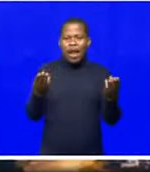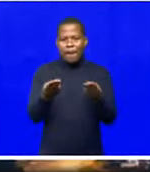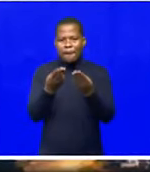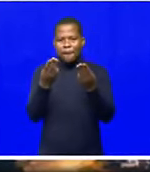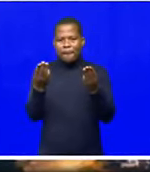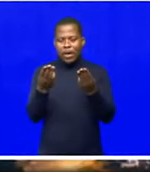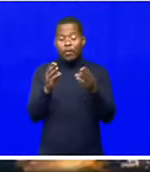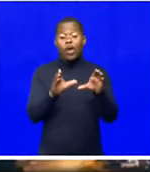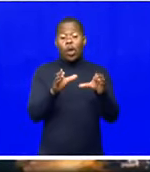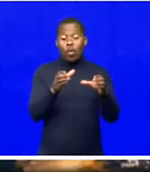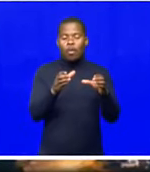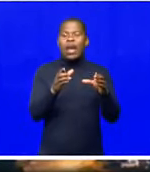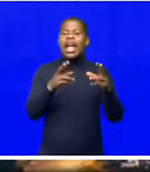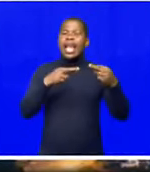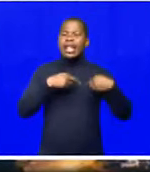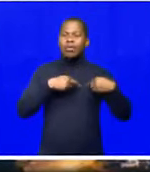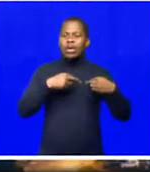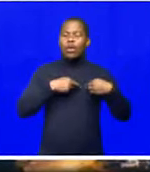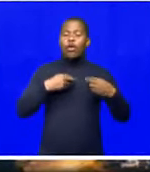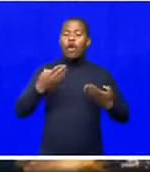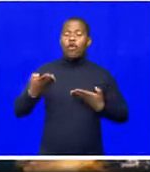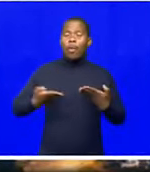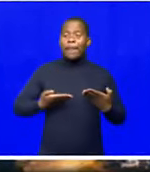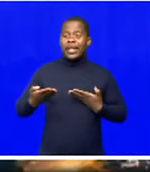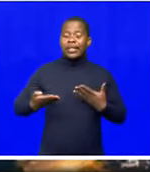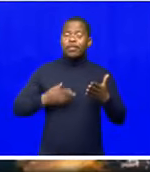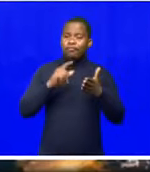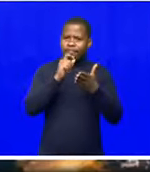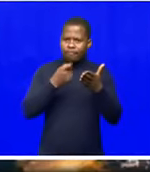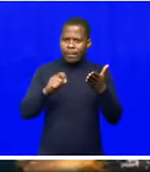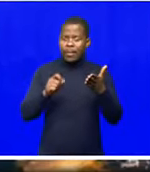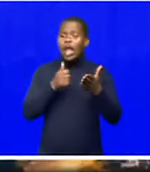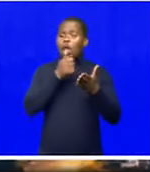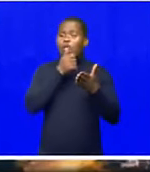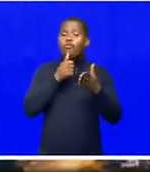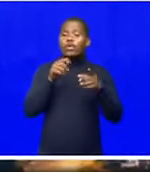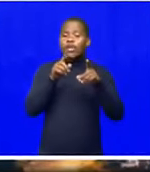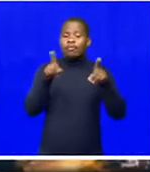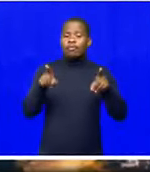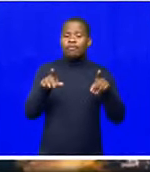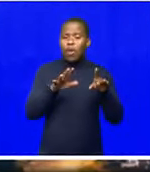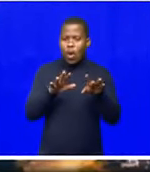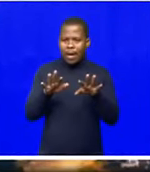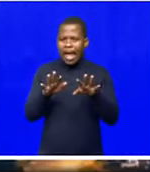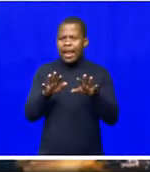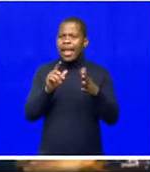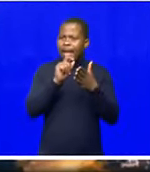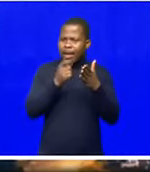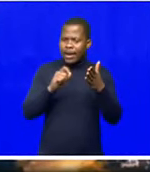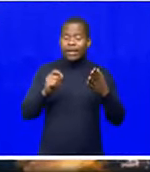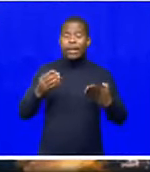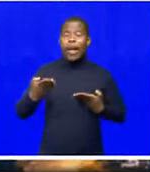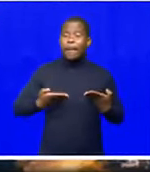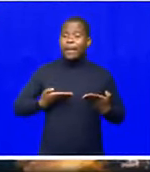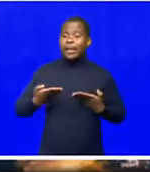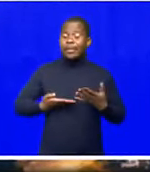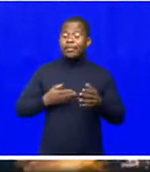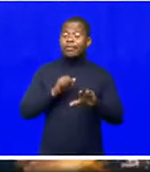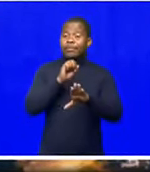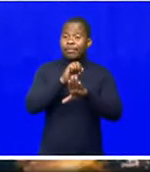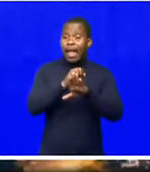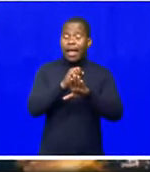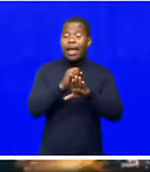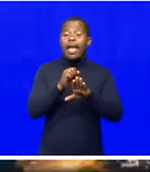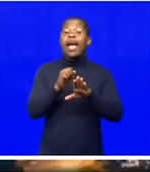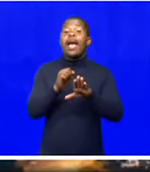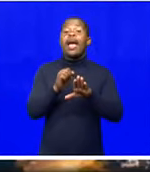tinkampane consultants ngekusebenzisa tebuchwephesha ukubhalisa tinkampane. Umphathi wetemabhizinisi kuleli tiko Sonto Hlophe uthi